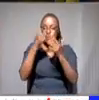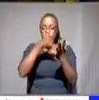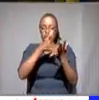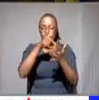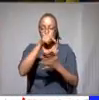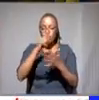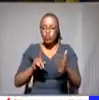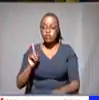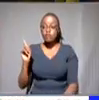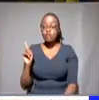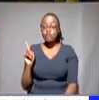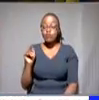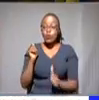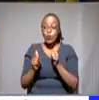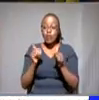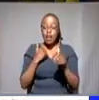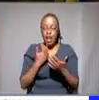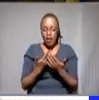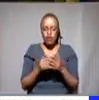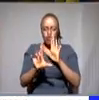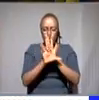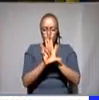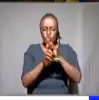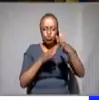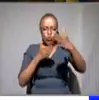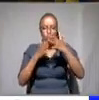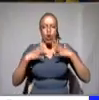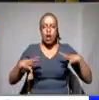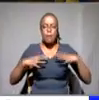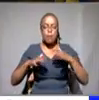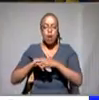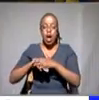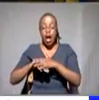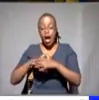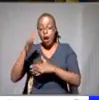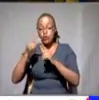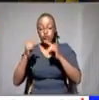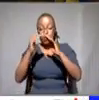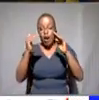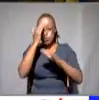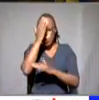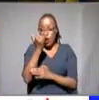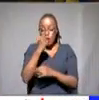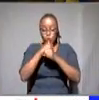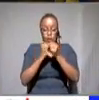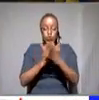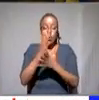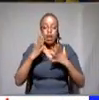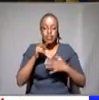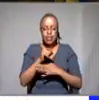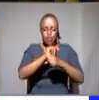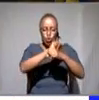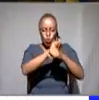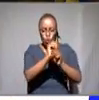mwode. Ni maria mahagikite mawadho mako giri ya ado kumadhini wanyo bashiao. Ere tadira gotigerira homene ya